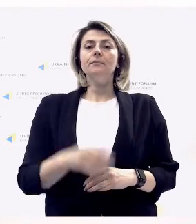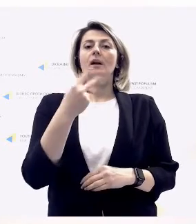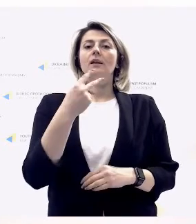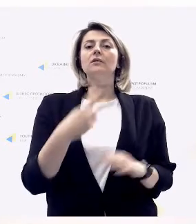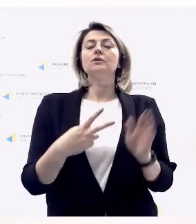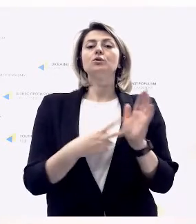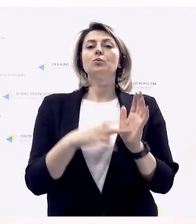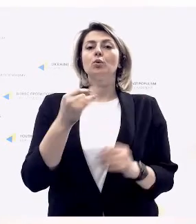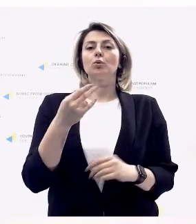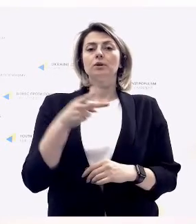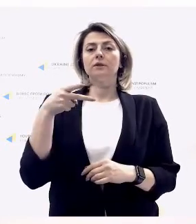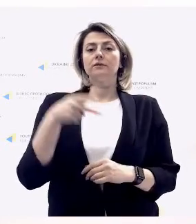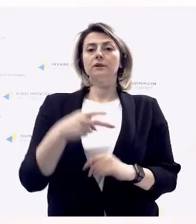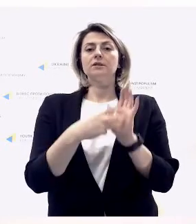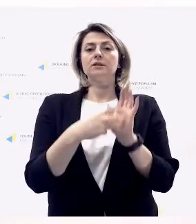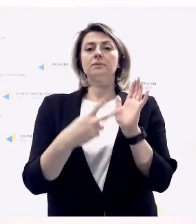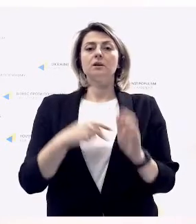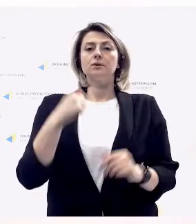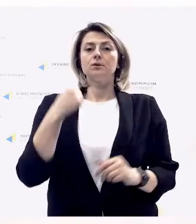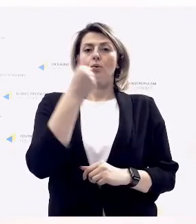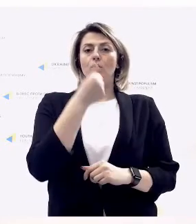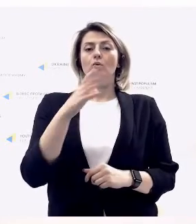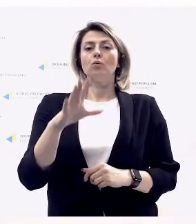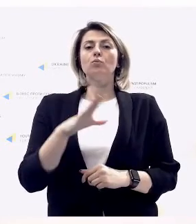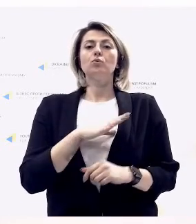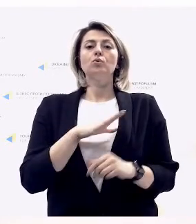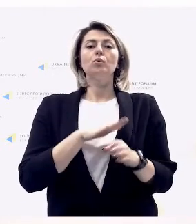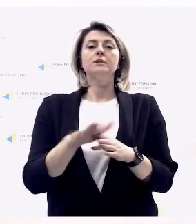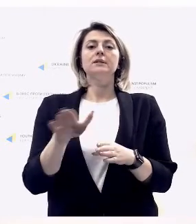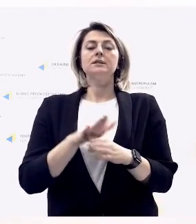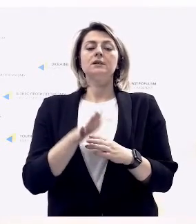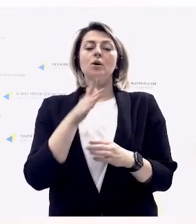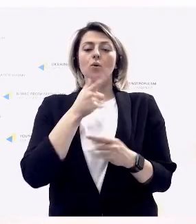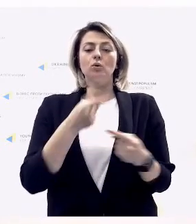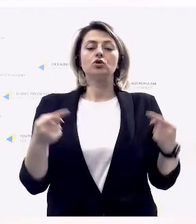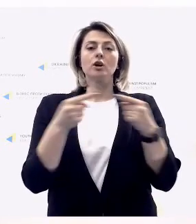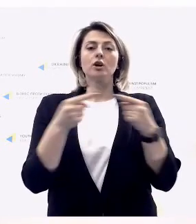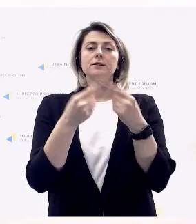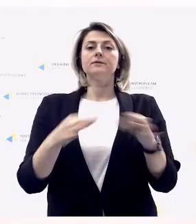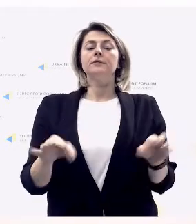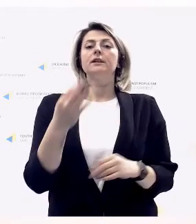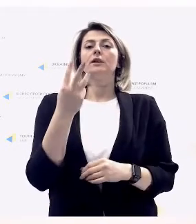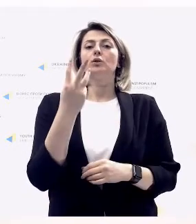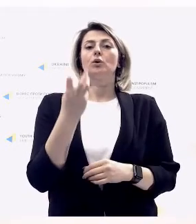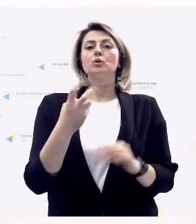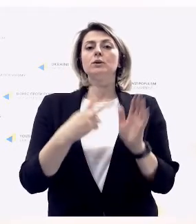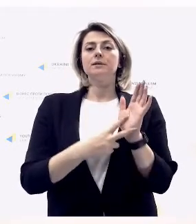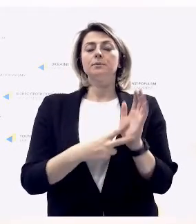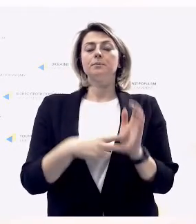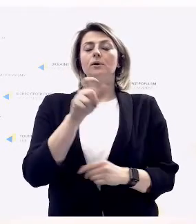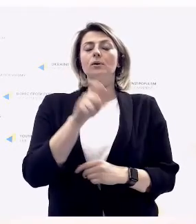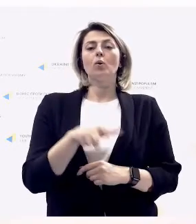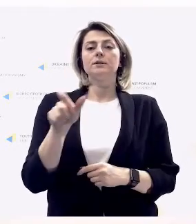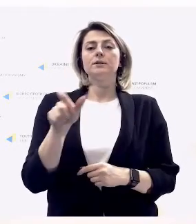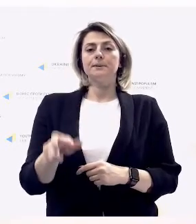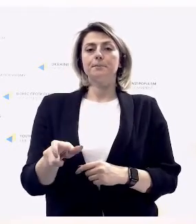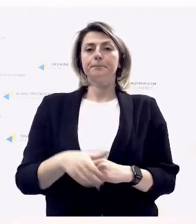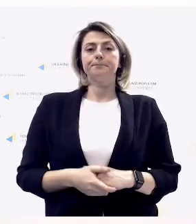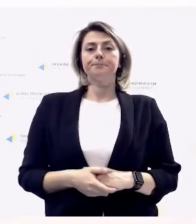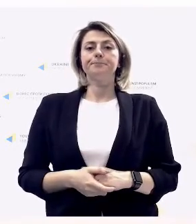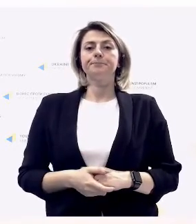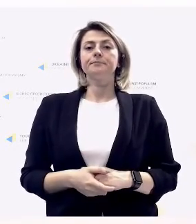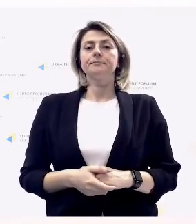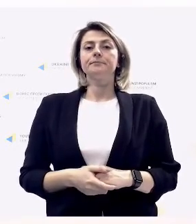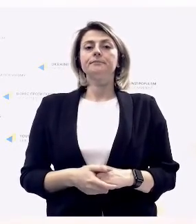27 грудня 2017 року було здійснено одночасне звільнення 307 осіб